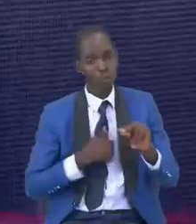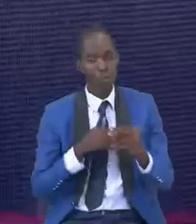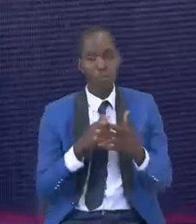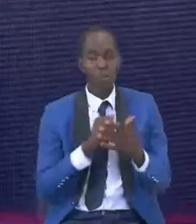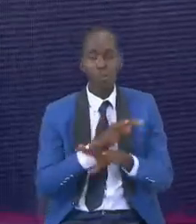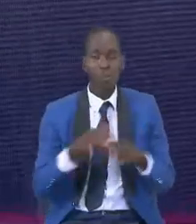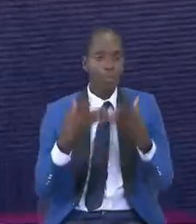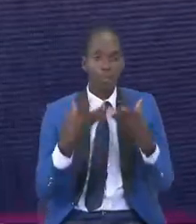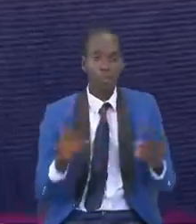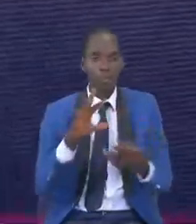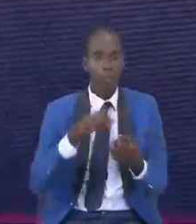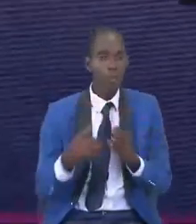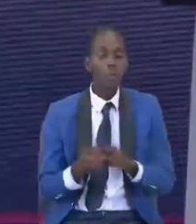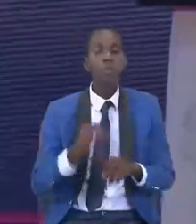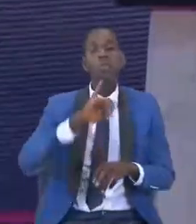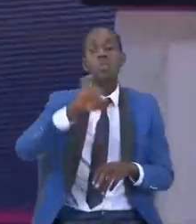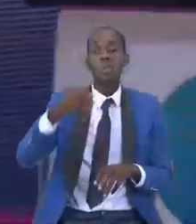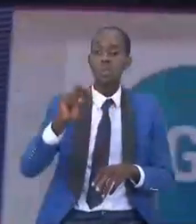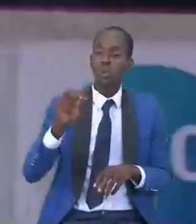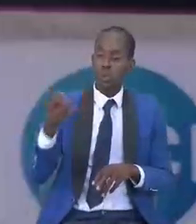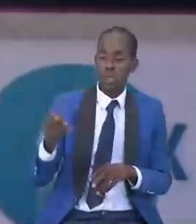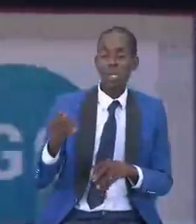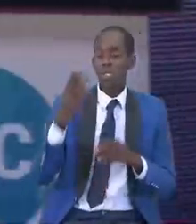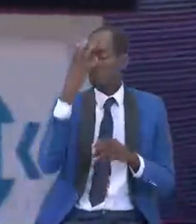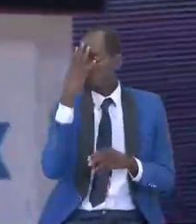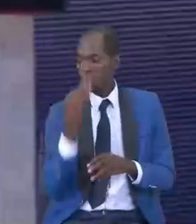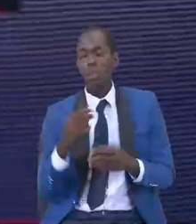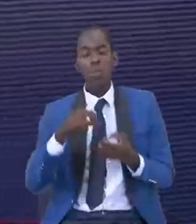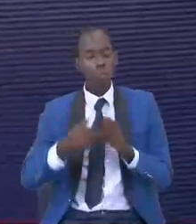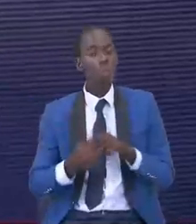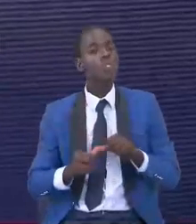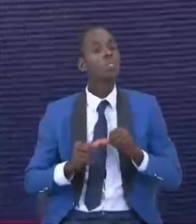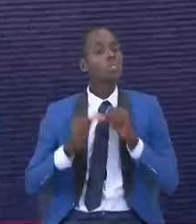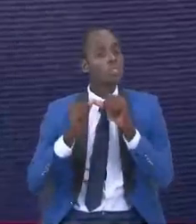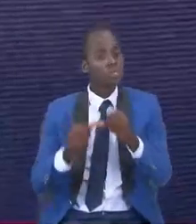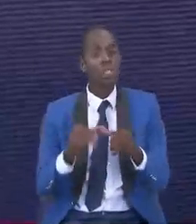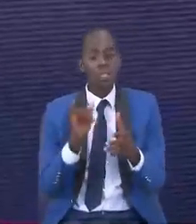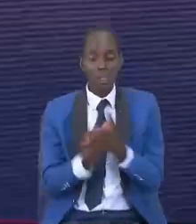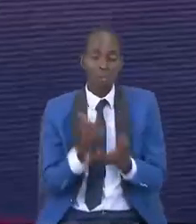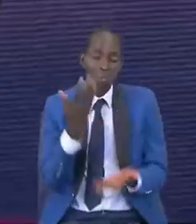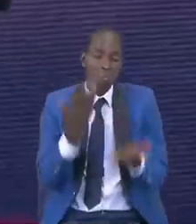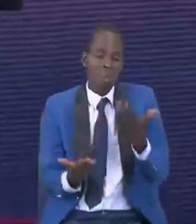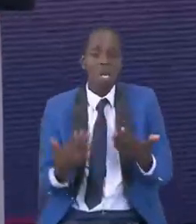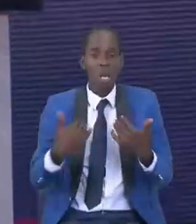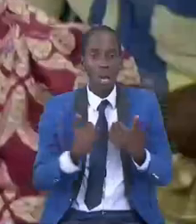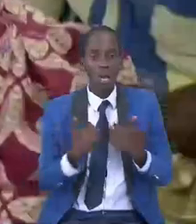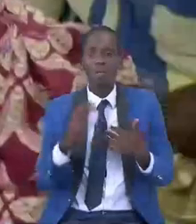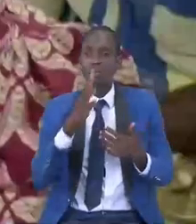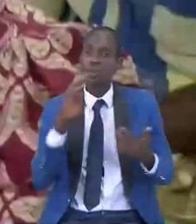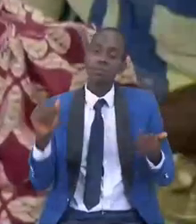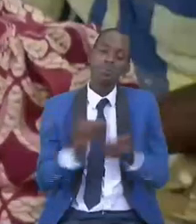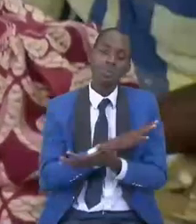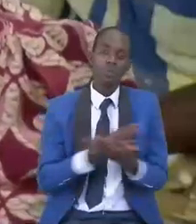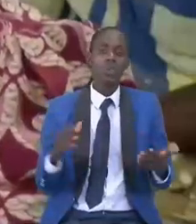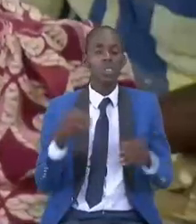dormait, mais la tempête a continué. Il pouvait se noyer. Et le pilote s'approcha pour dire, « toi qui dors, qu'est-ce que toi tu fais